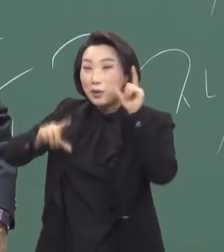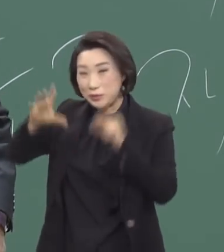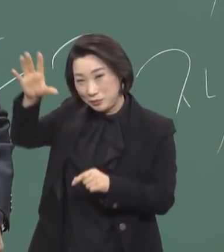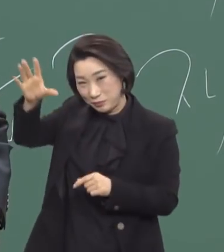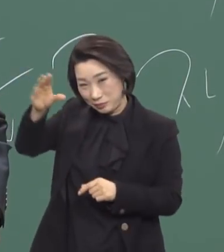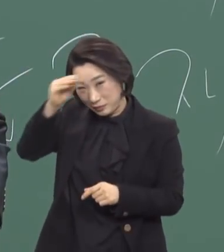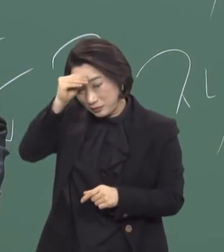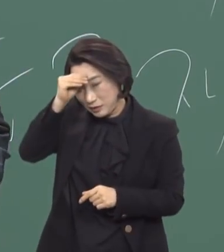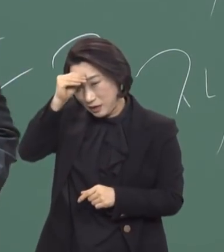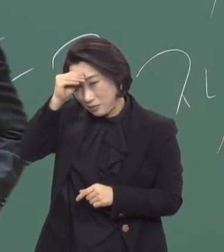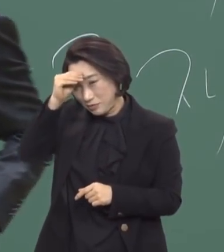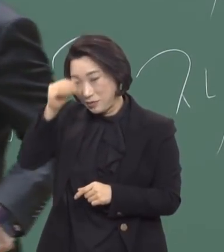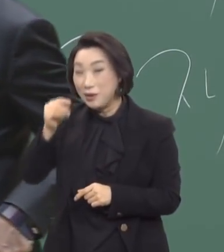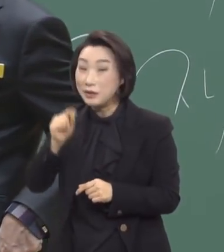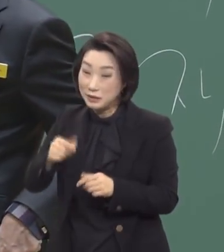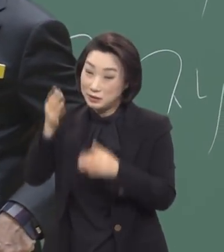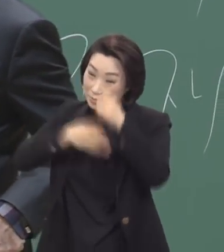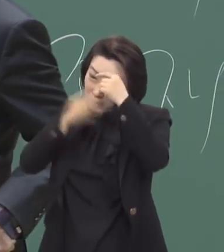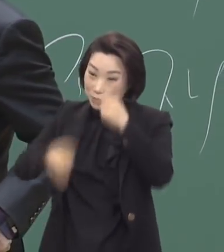말이야.